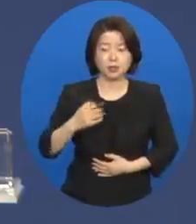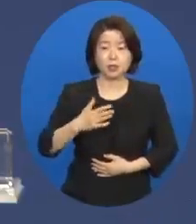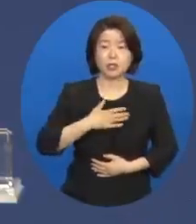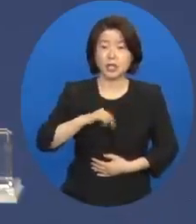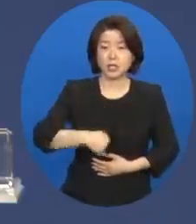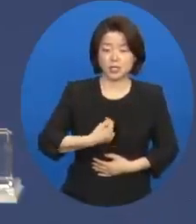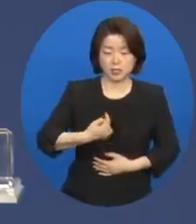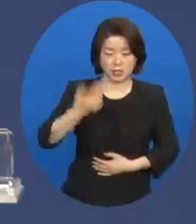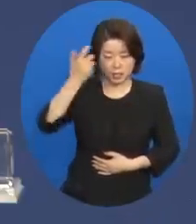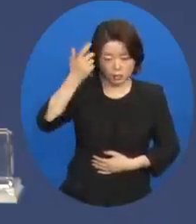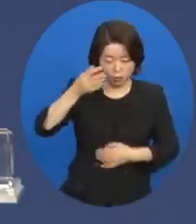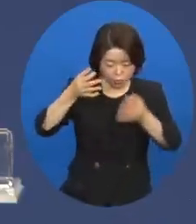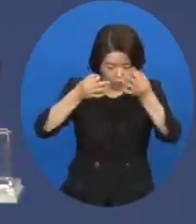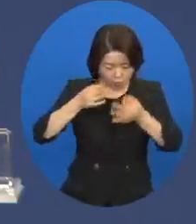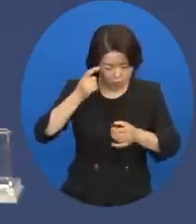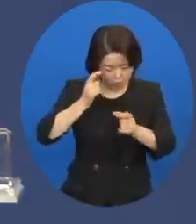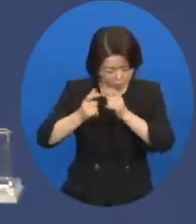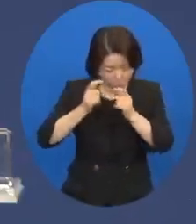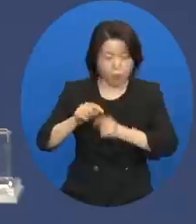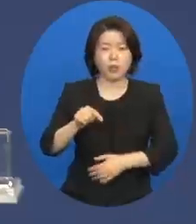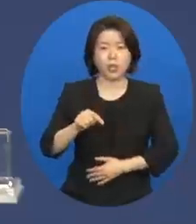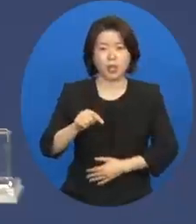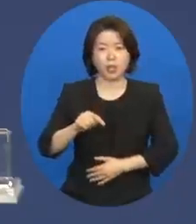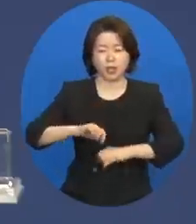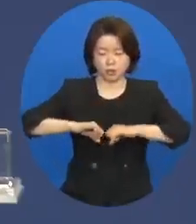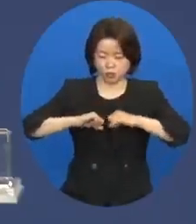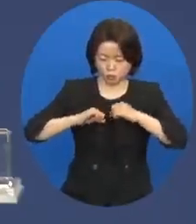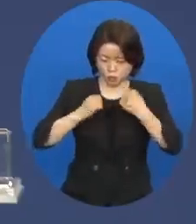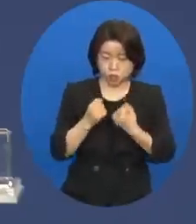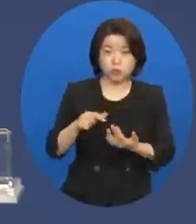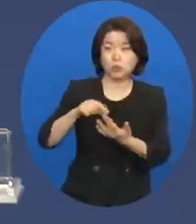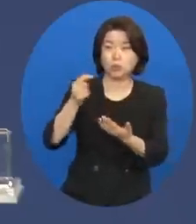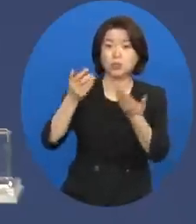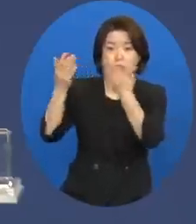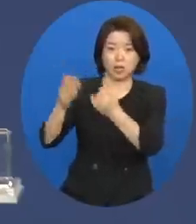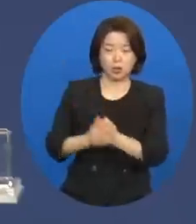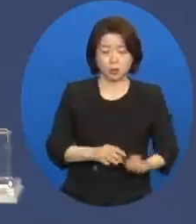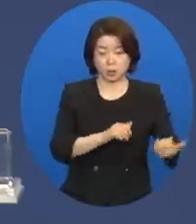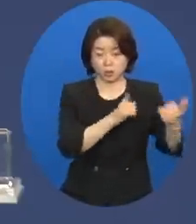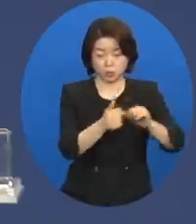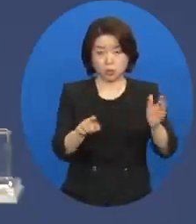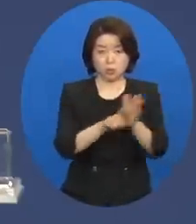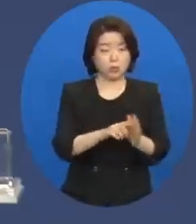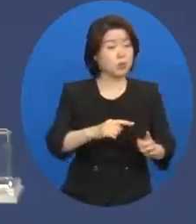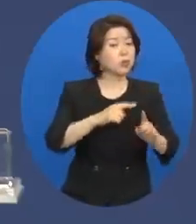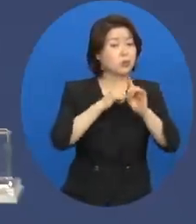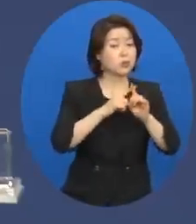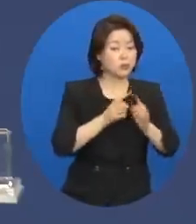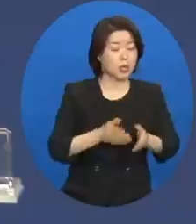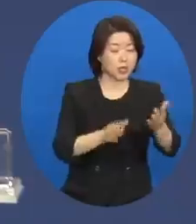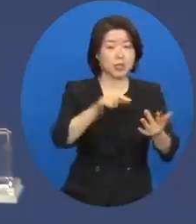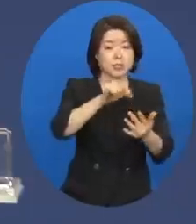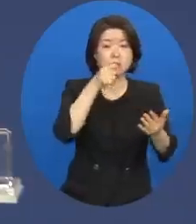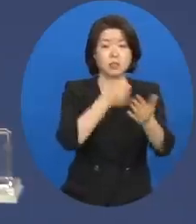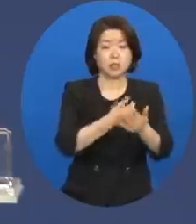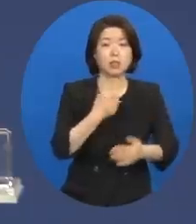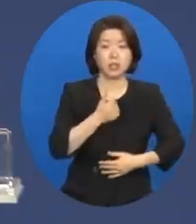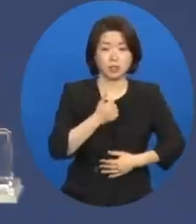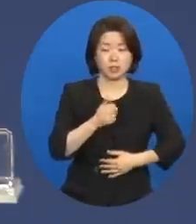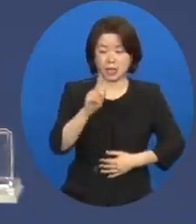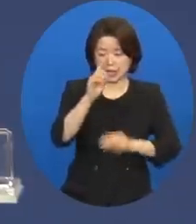영혼의 모습을 고뇌하며 순종을 선택하고 죽음을 순교의 길을 선택했던 한 사람의 내면